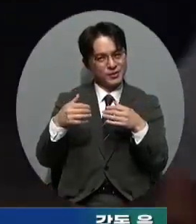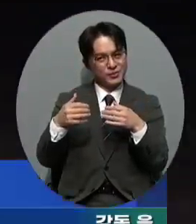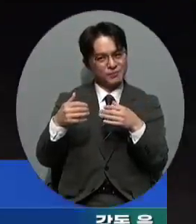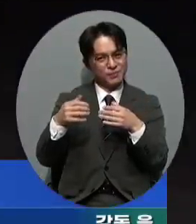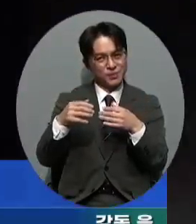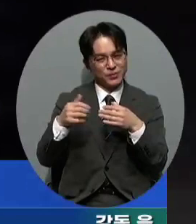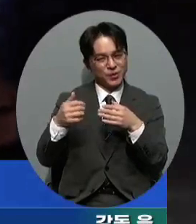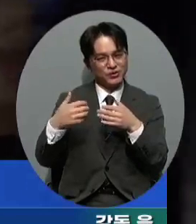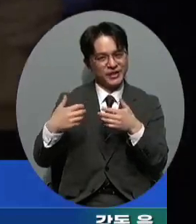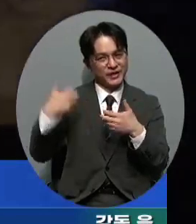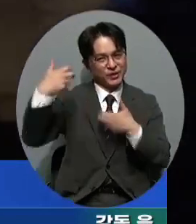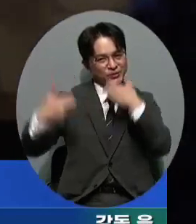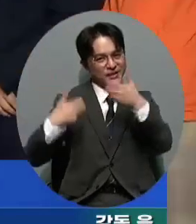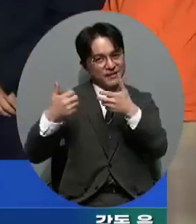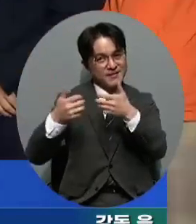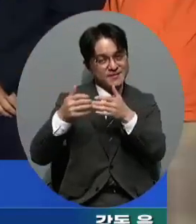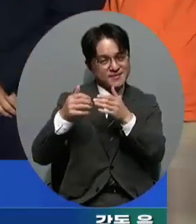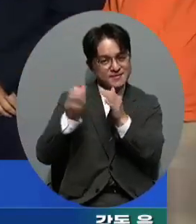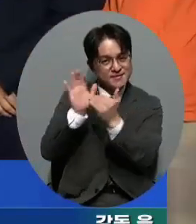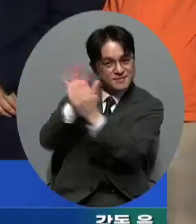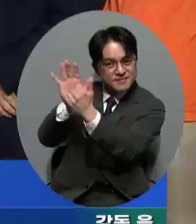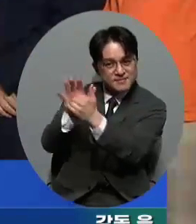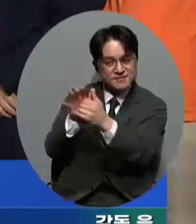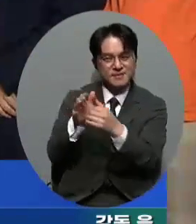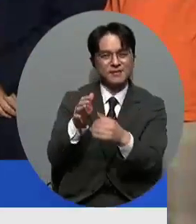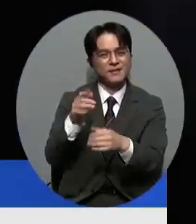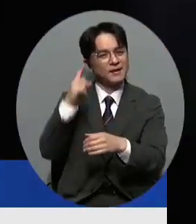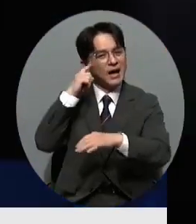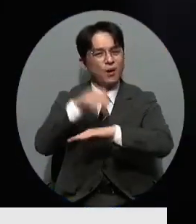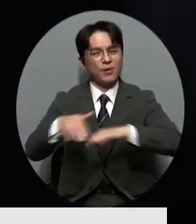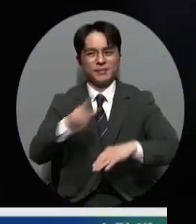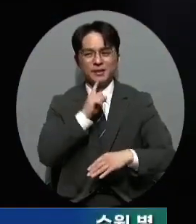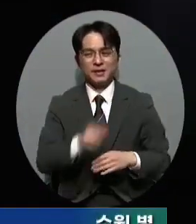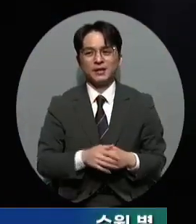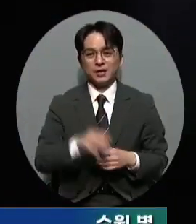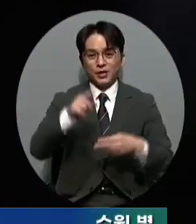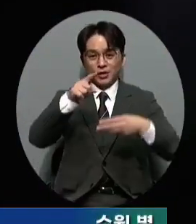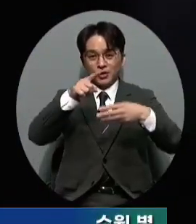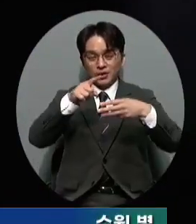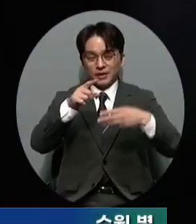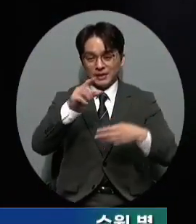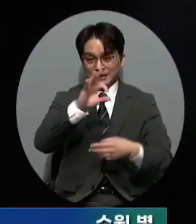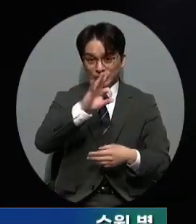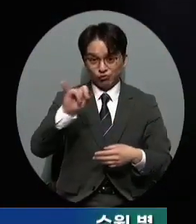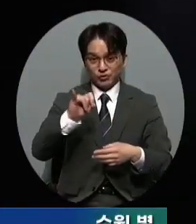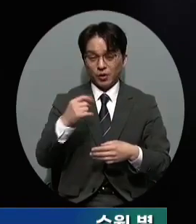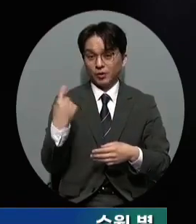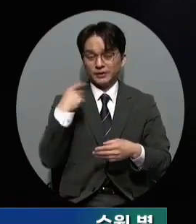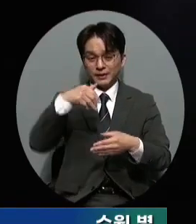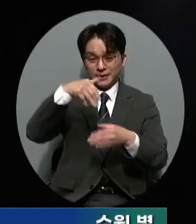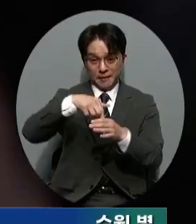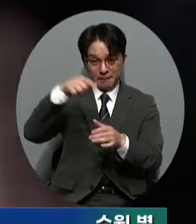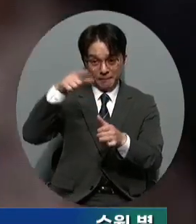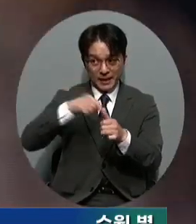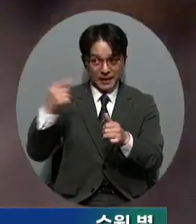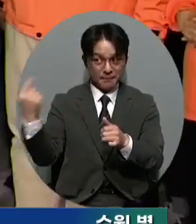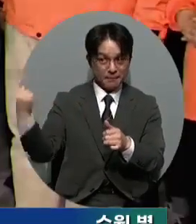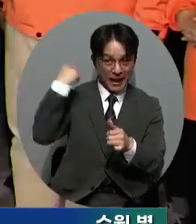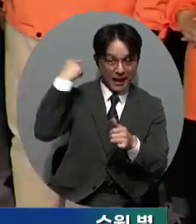당선이 확정된 개혁신당 이준석 대표가 감격한 듯 입술을 꼭 깨문 채 동탄 여울공원에